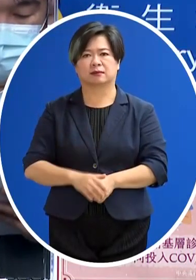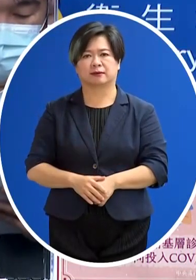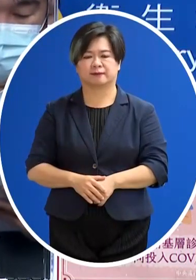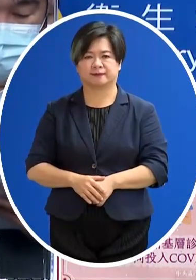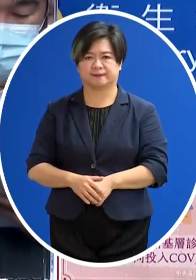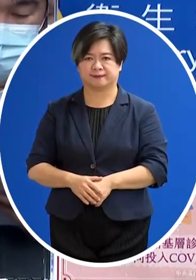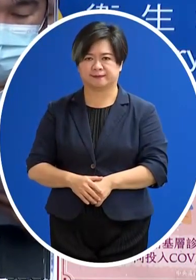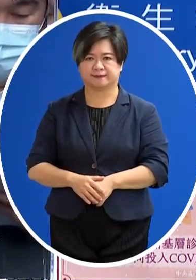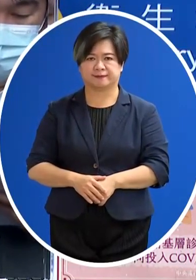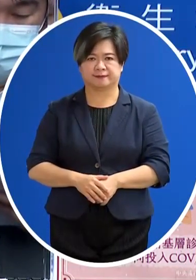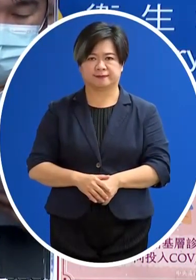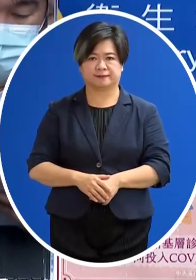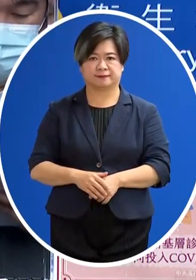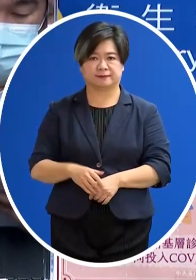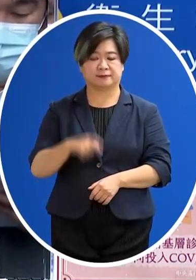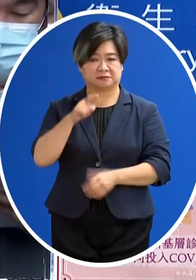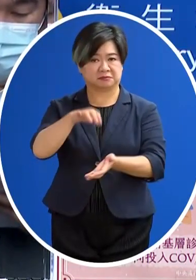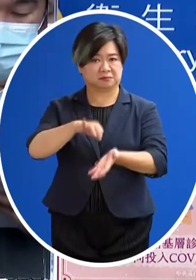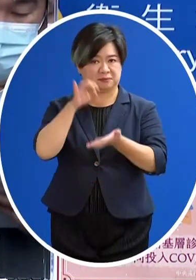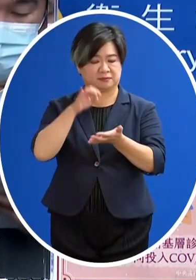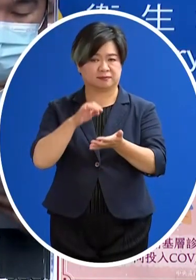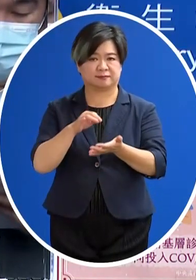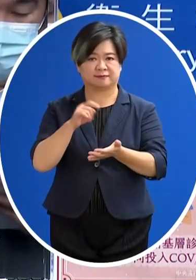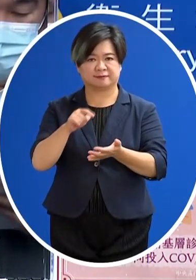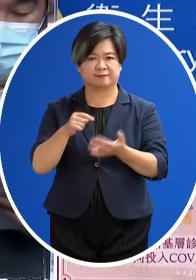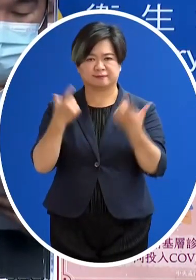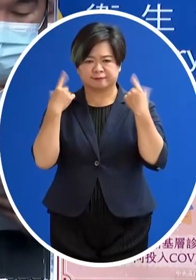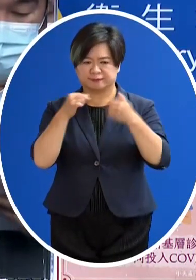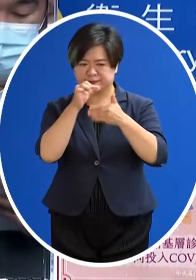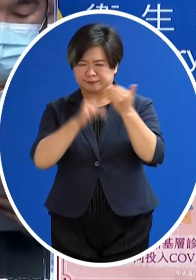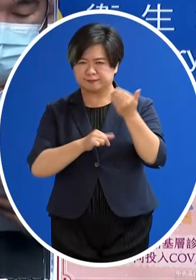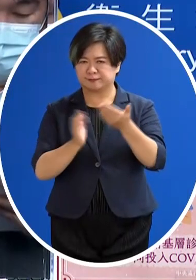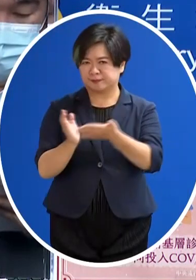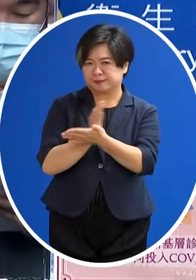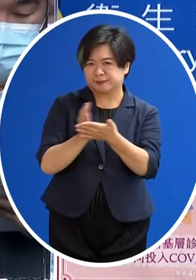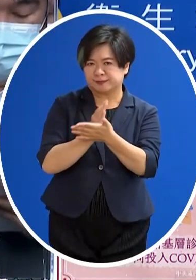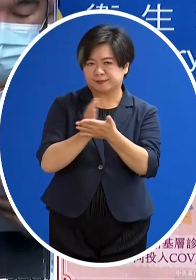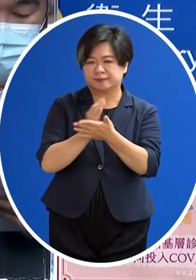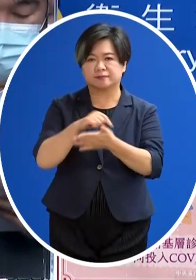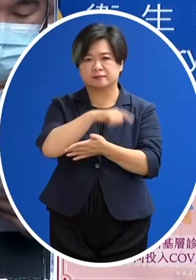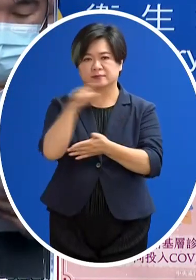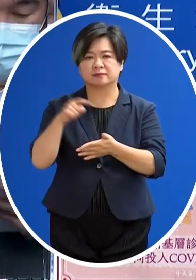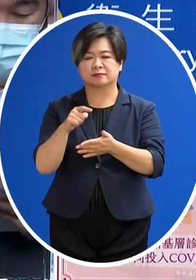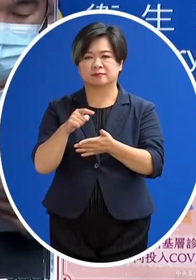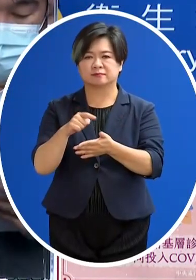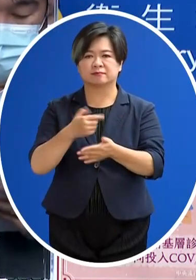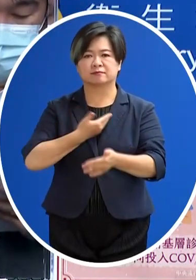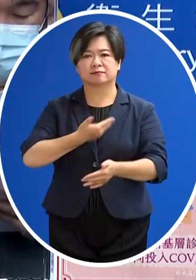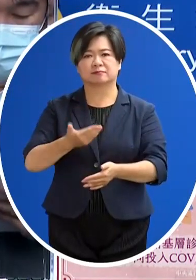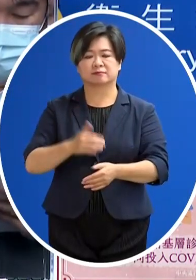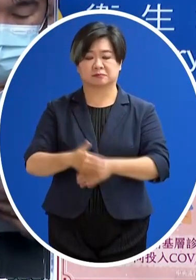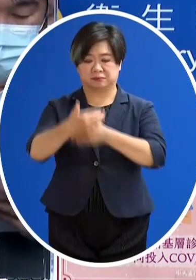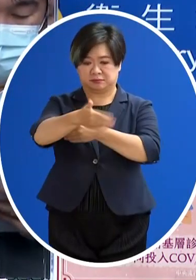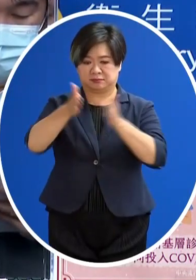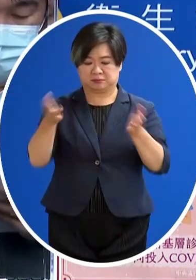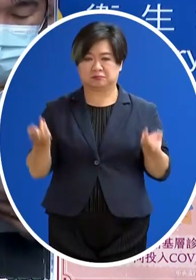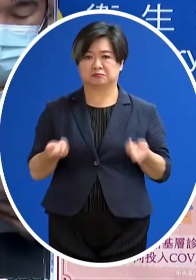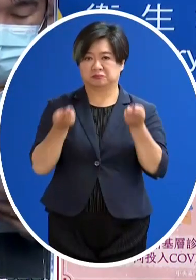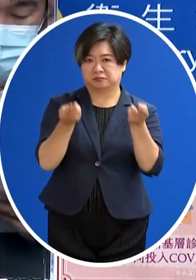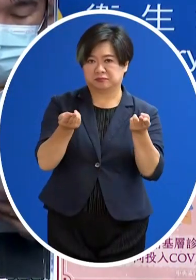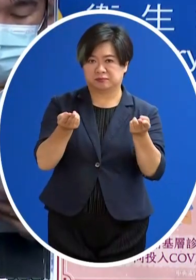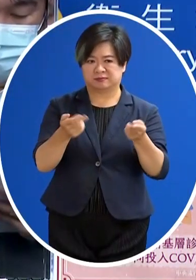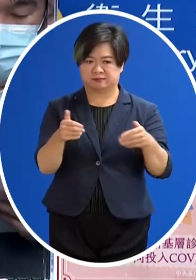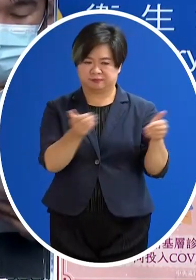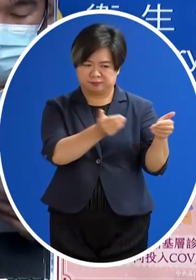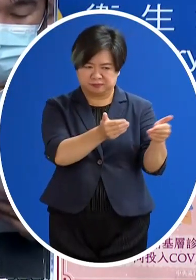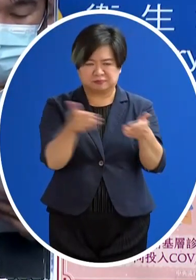于说，刚才讲的这些原则下的这些病人，那他们安排在同室住在一起接受